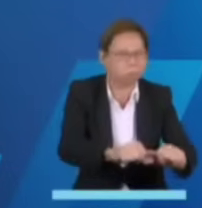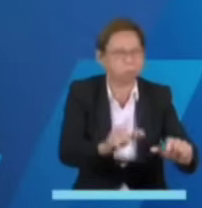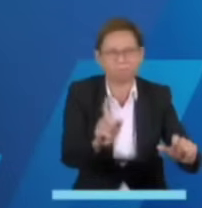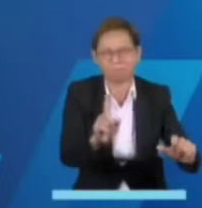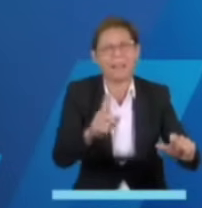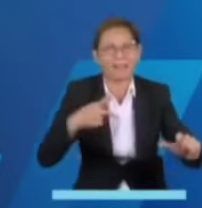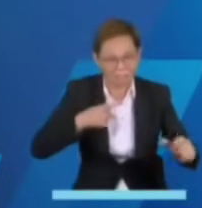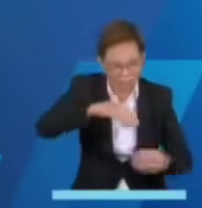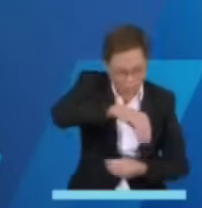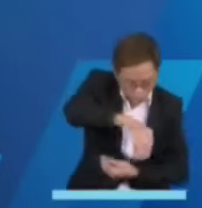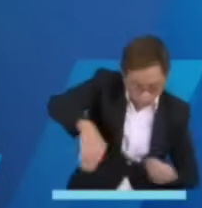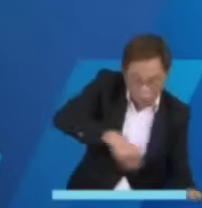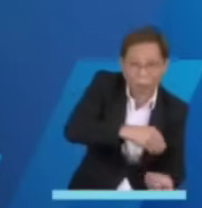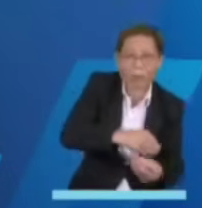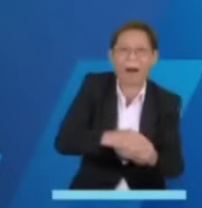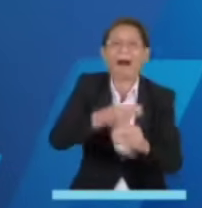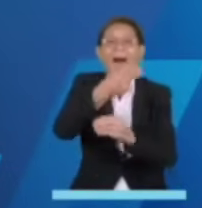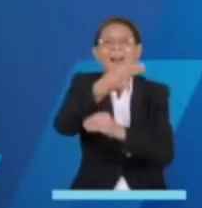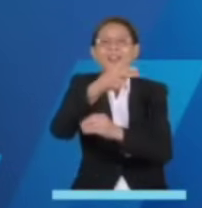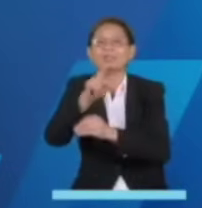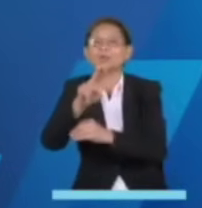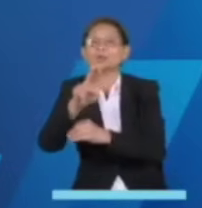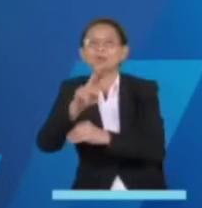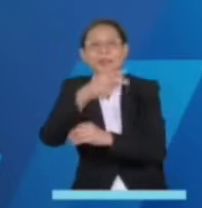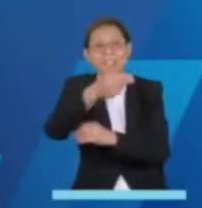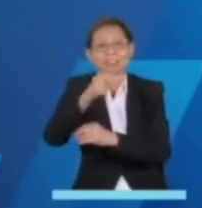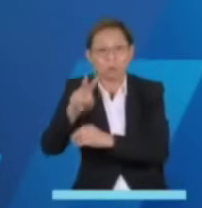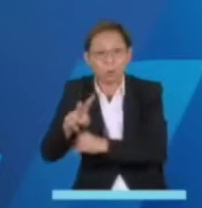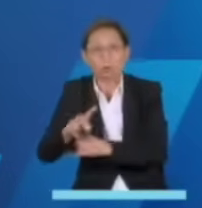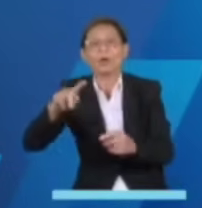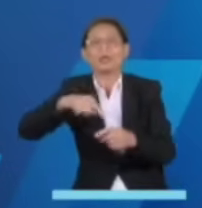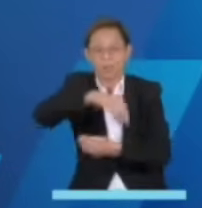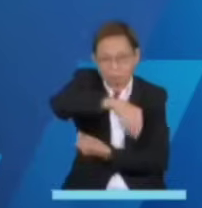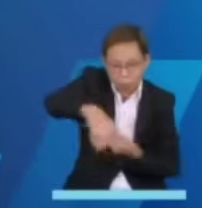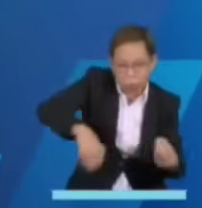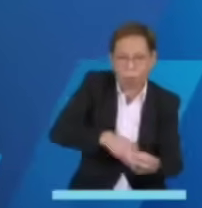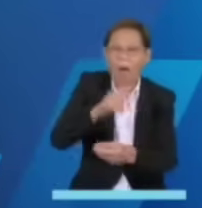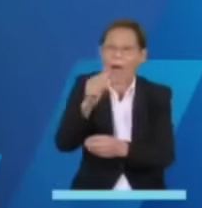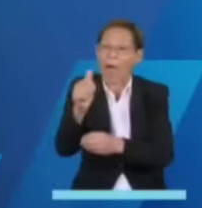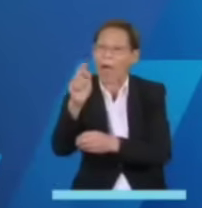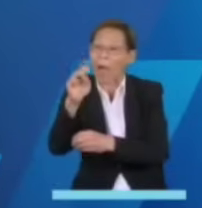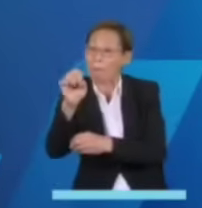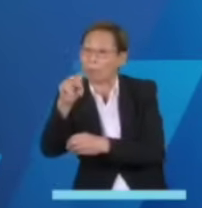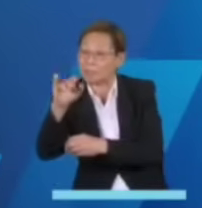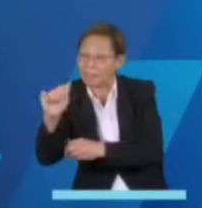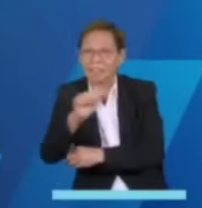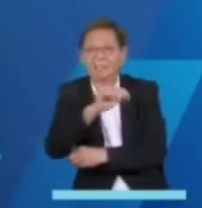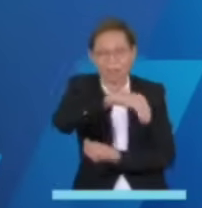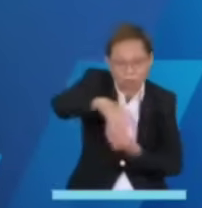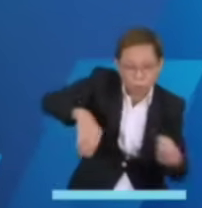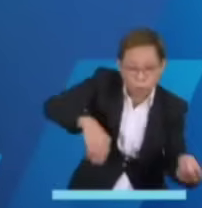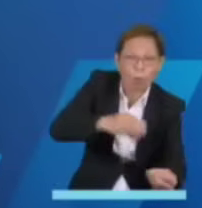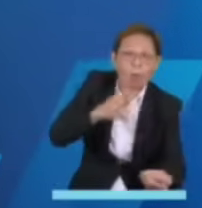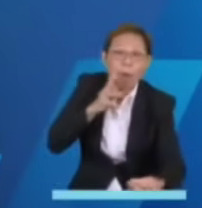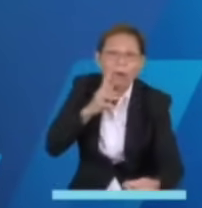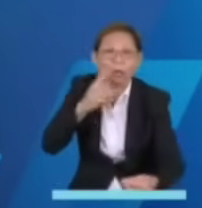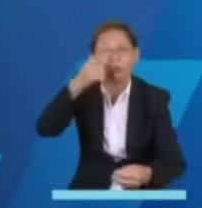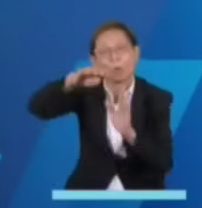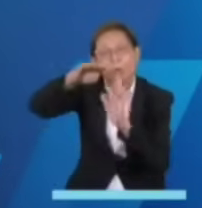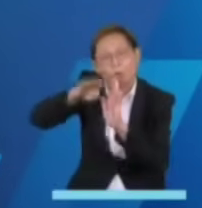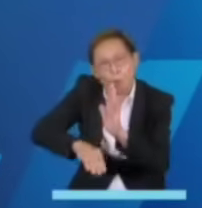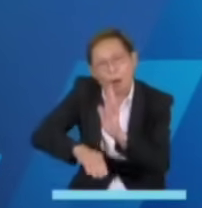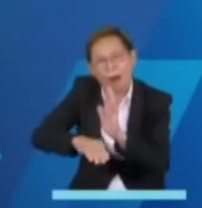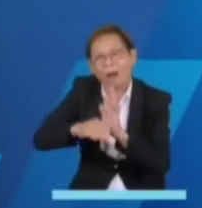peralihan kepada hidrogen, kepada amonia, kepada hidro untuk mengurangkan